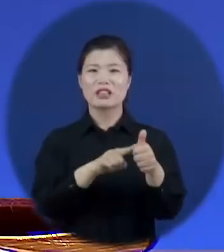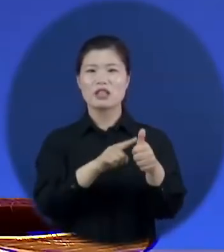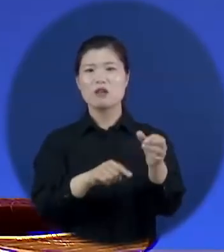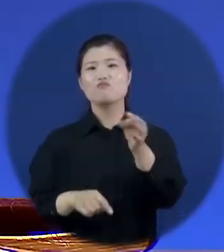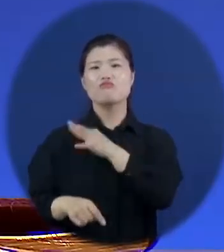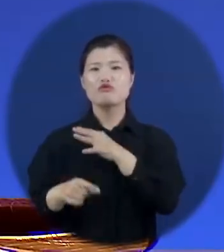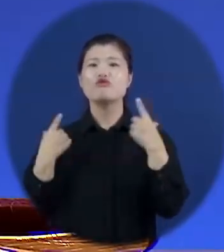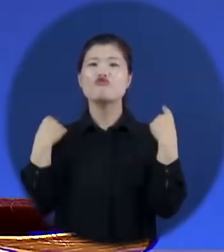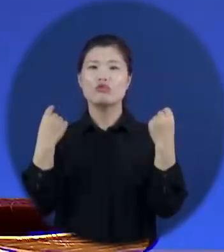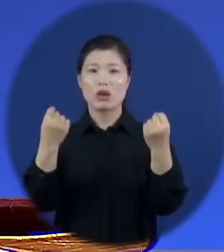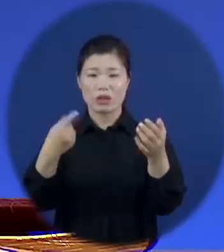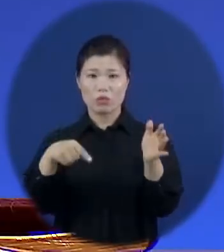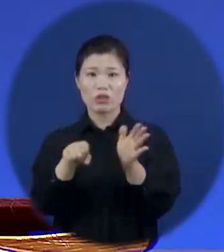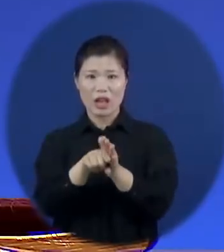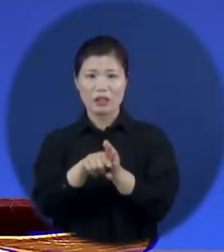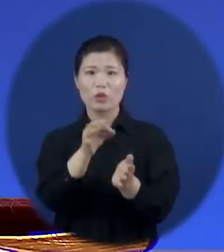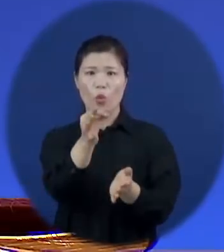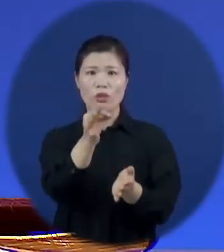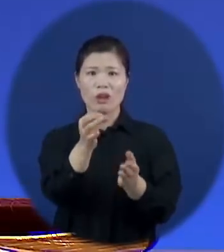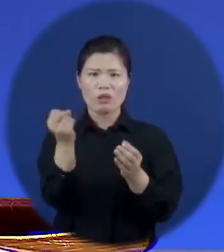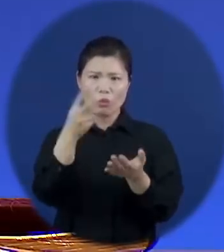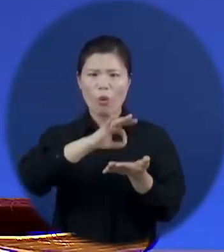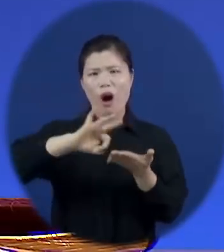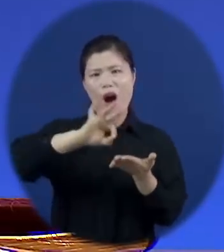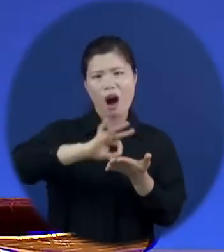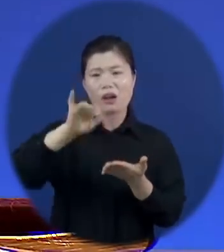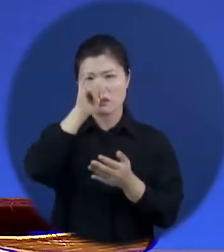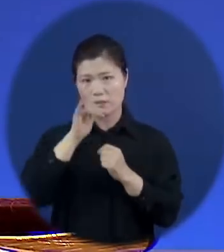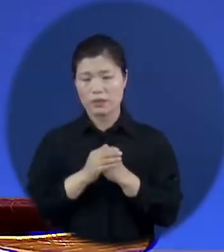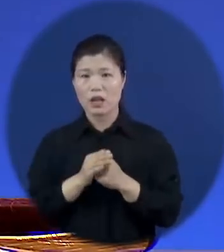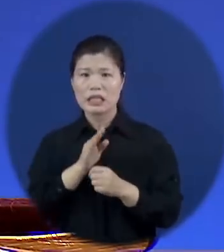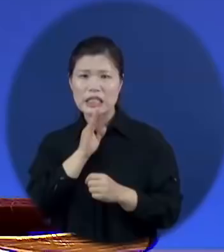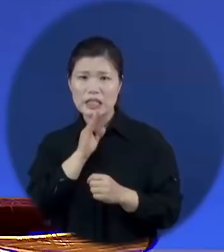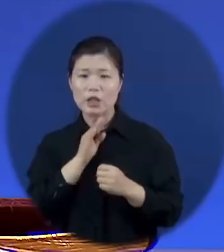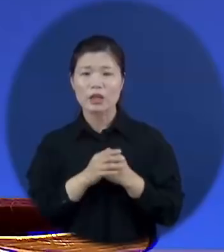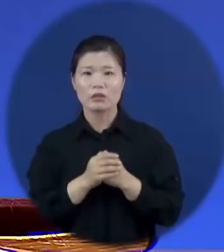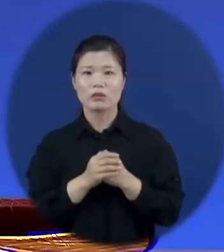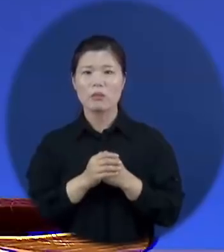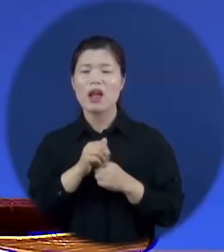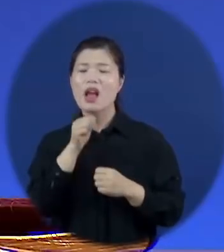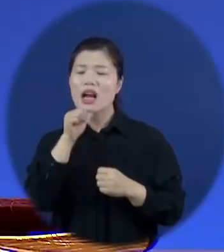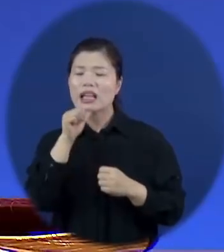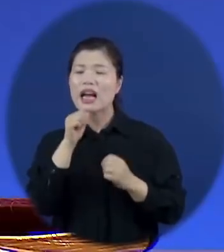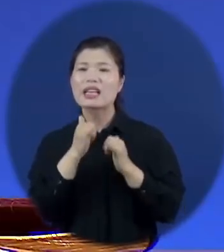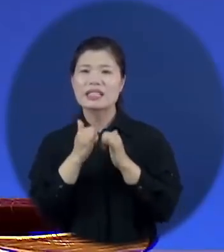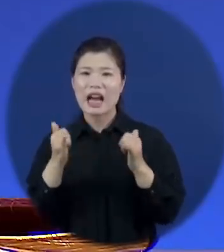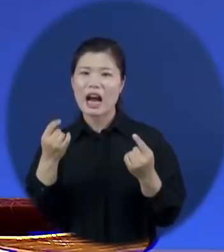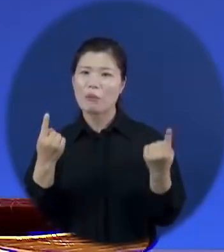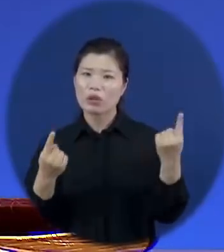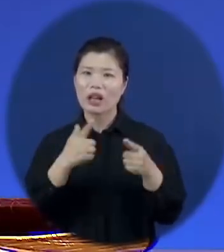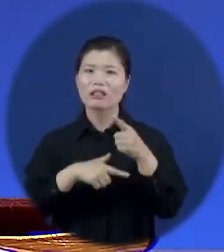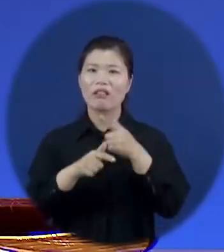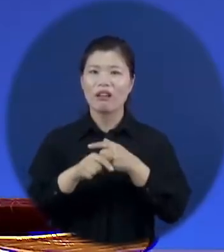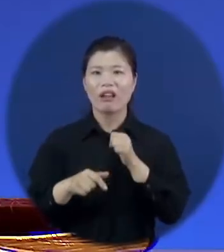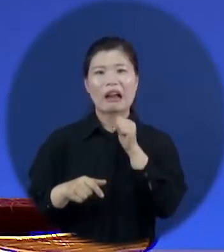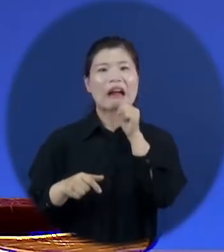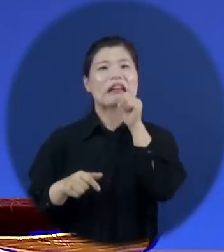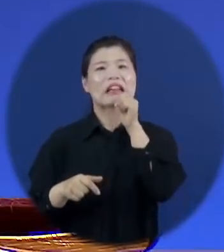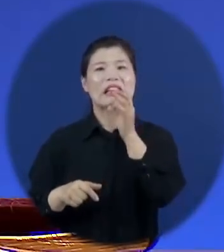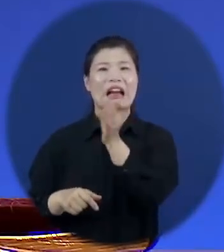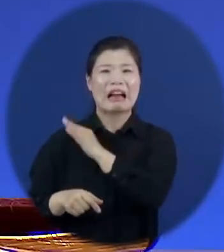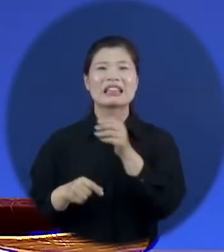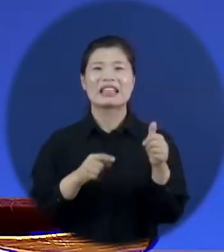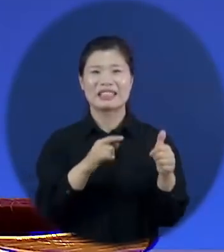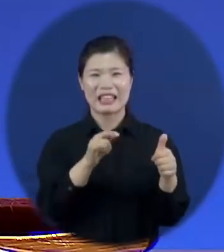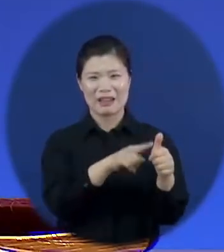그 부를 유지하기 위한 경비가 들어갑니다. 그래서 실제로는 가난한 자들보다 더 빈곤감을